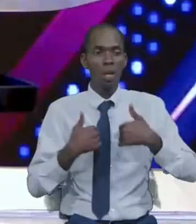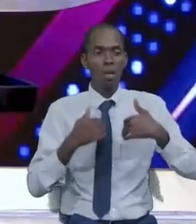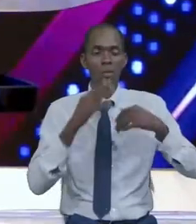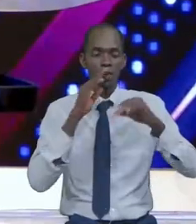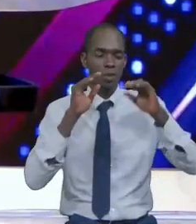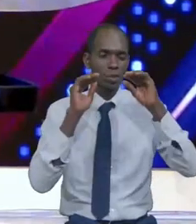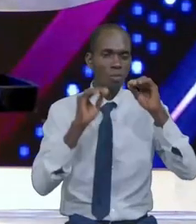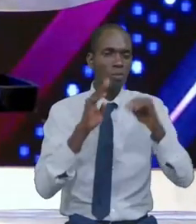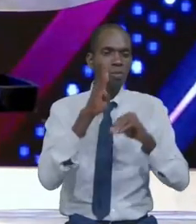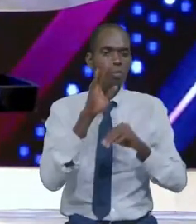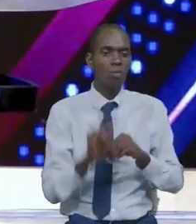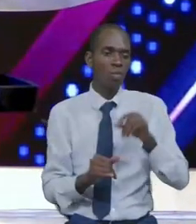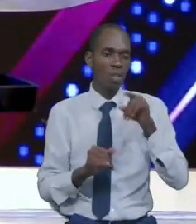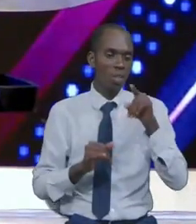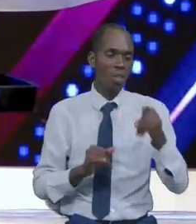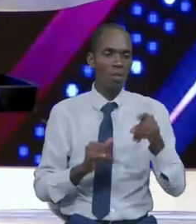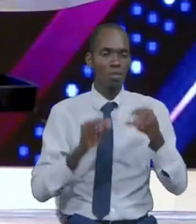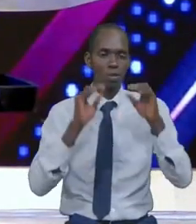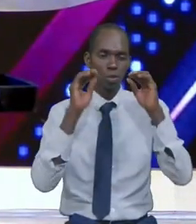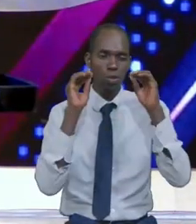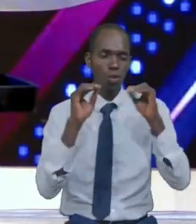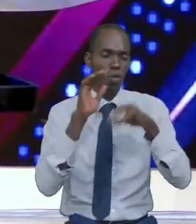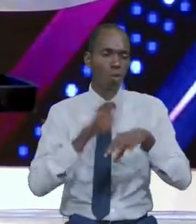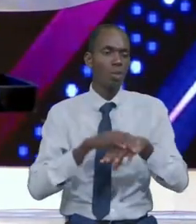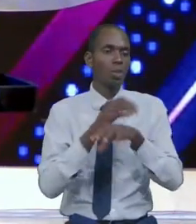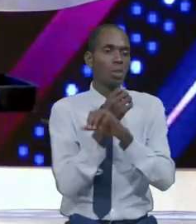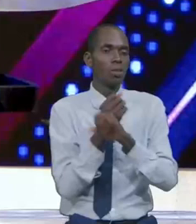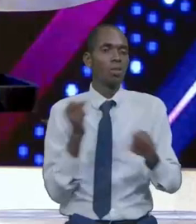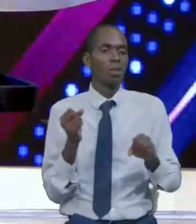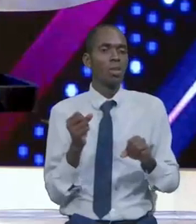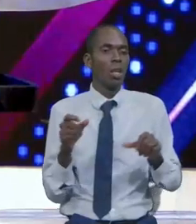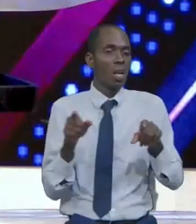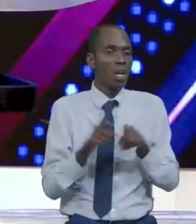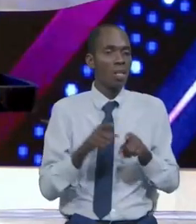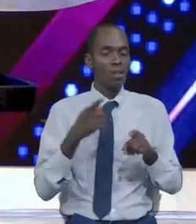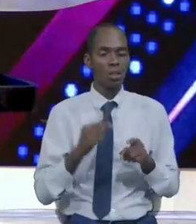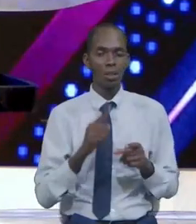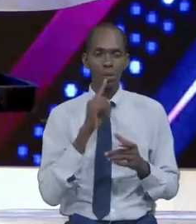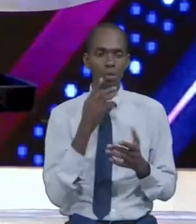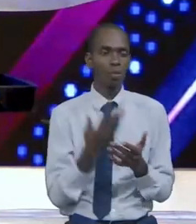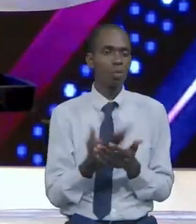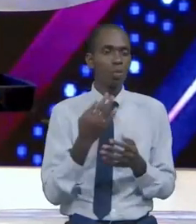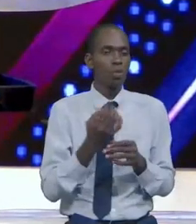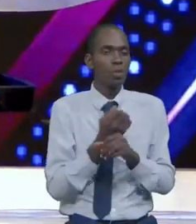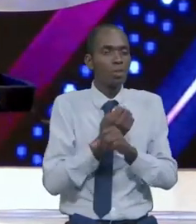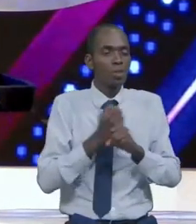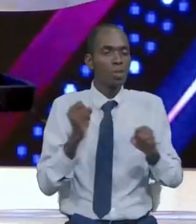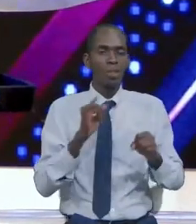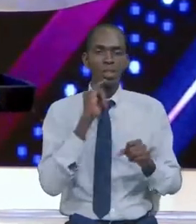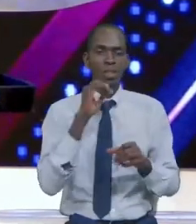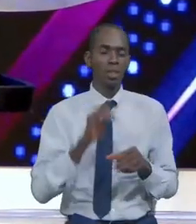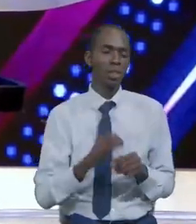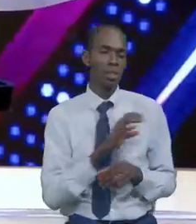enseigné par lui, si tu as reçu l'enseignement du salut, comme la vérité du salut est en Christ.